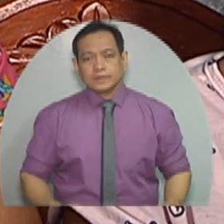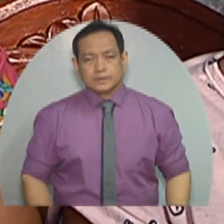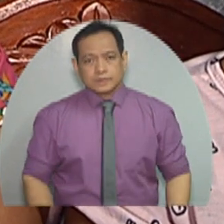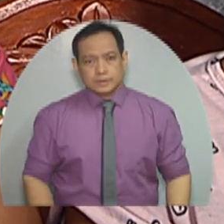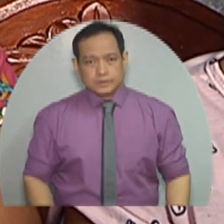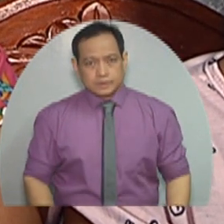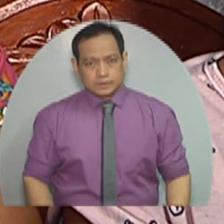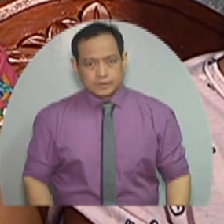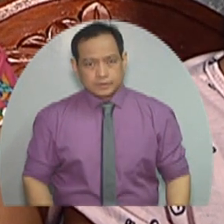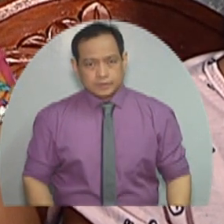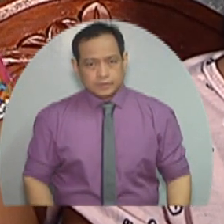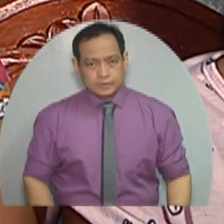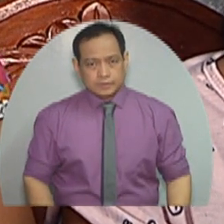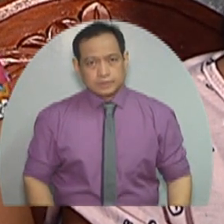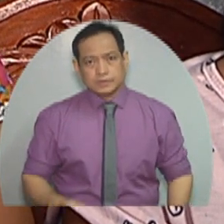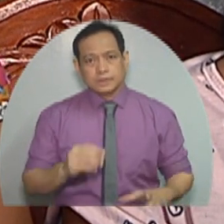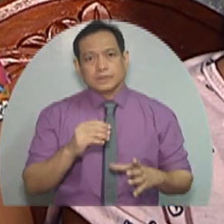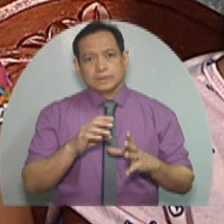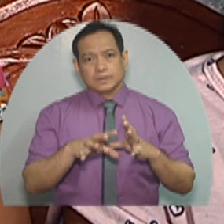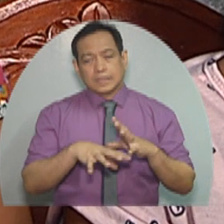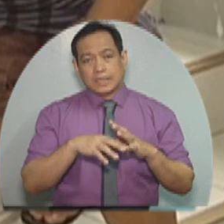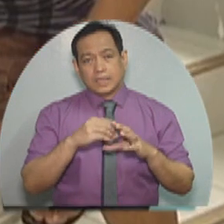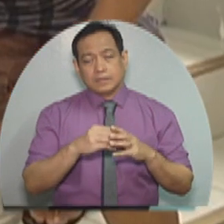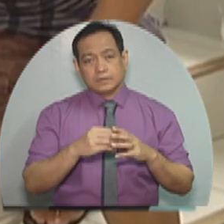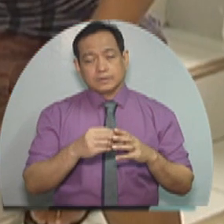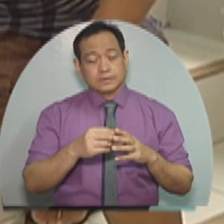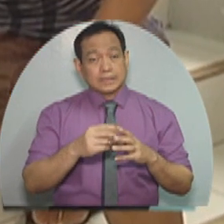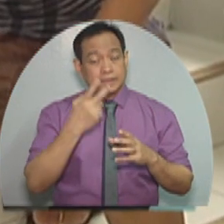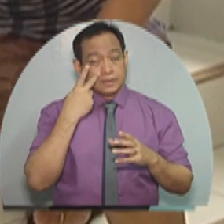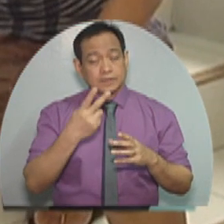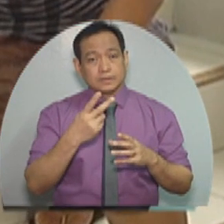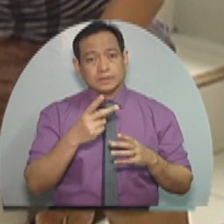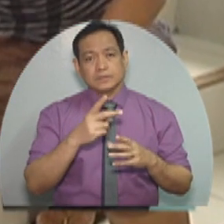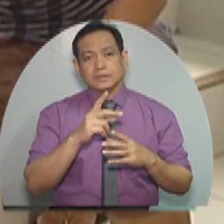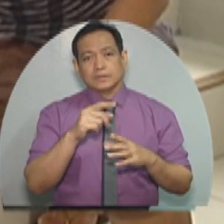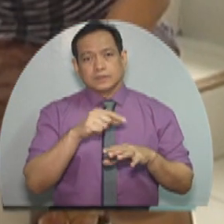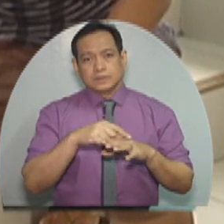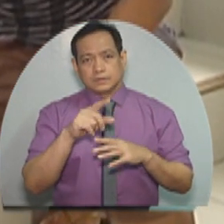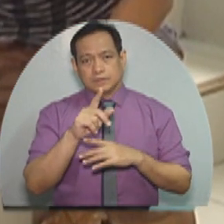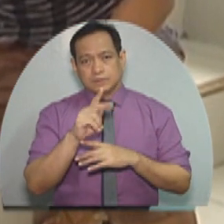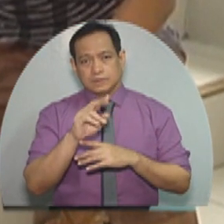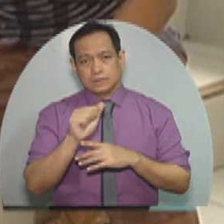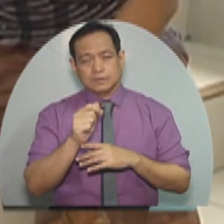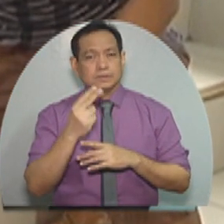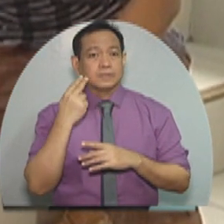nagsilabasan po yung mga kulani sa leeg at saka sa